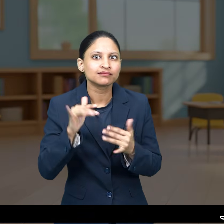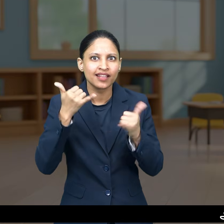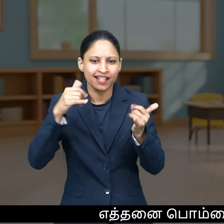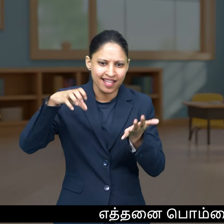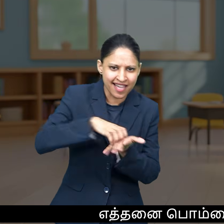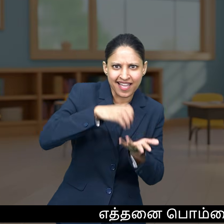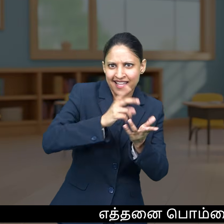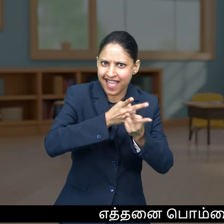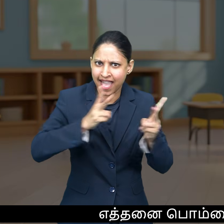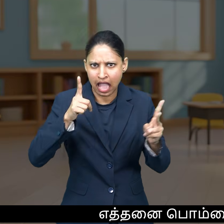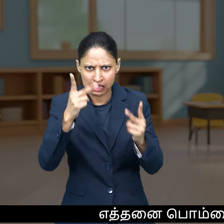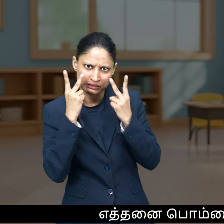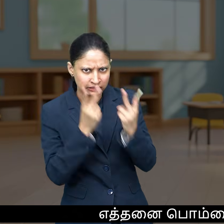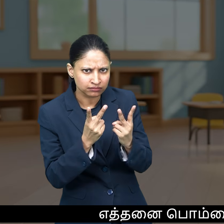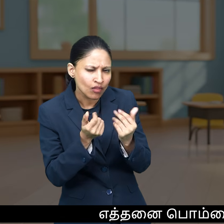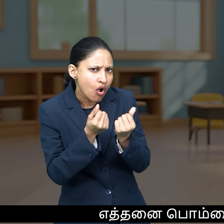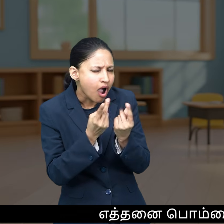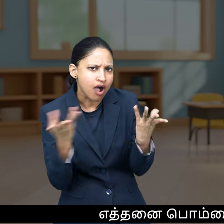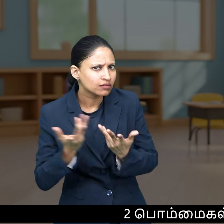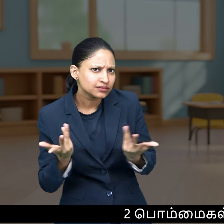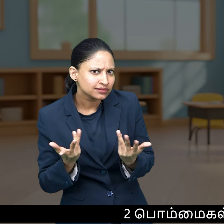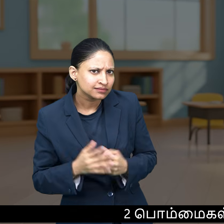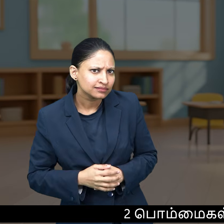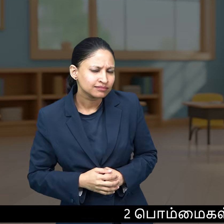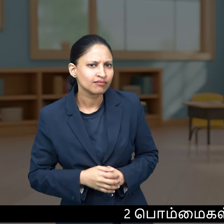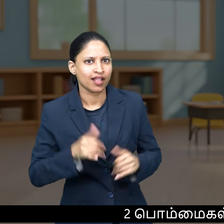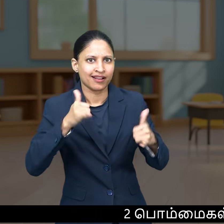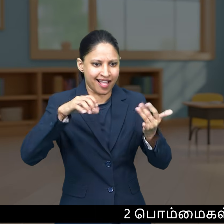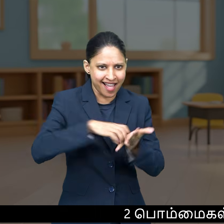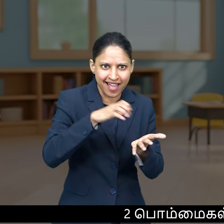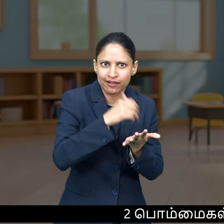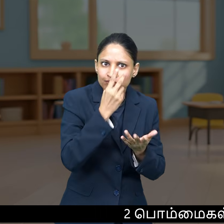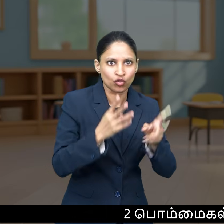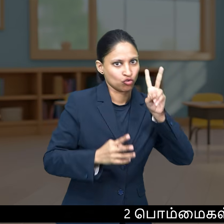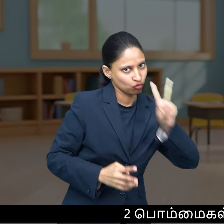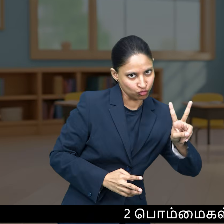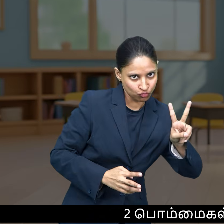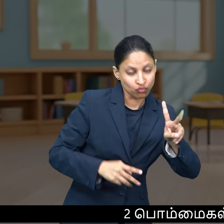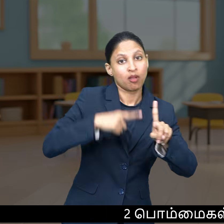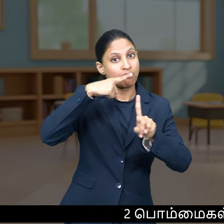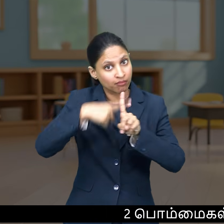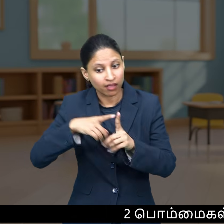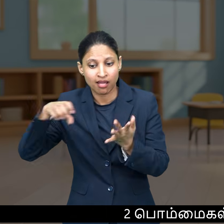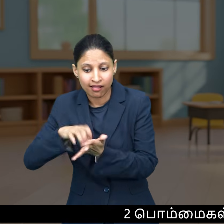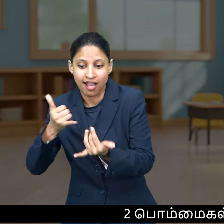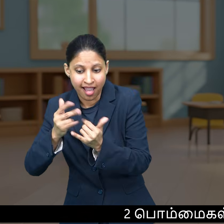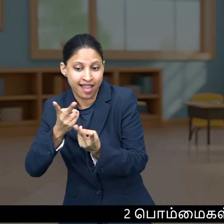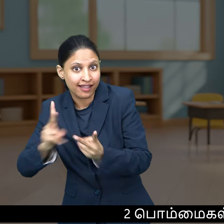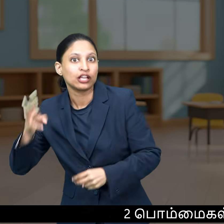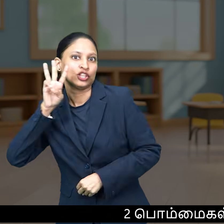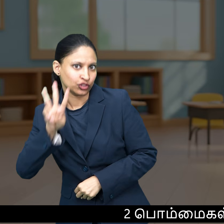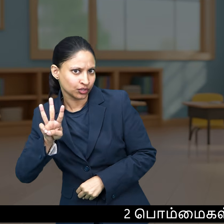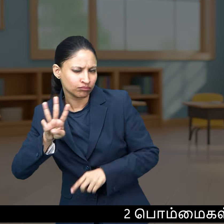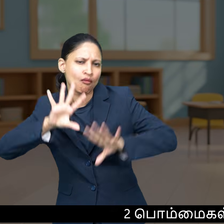அடுத்தது, எத்தனை பொம்மைகளை பார்க்கிறீர்கள்? 2 பொம்மைகள் கூட்டல் 3 பொம்மைகள் ஈடு என்ன?